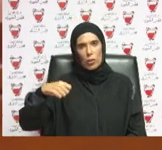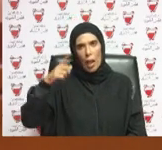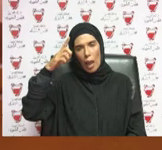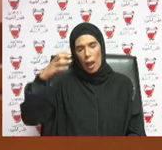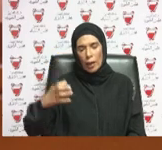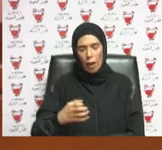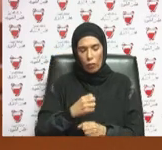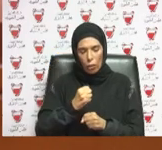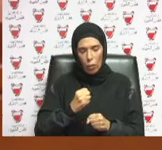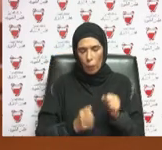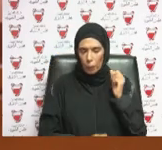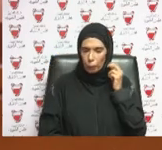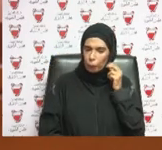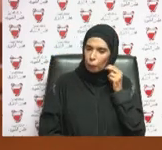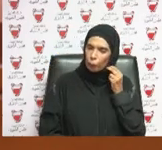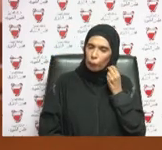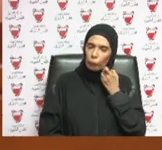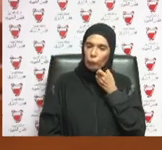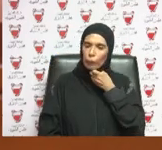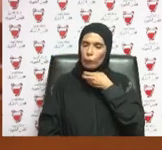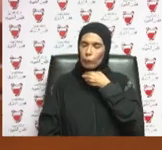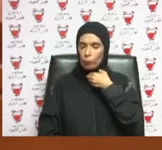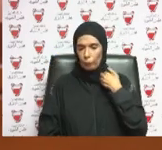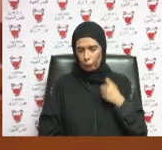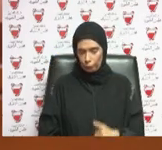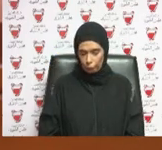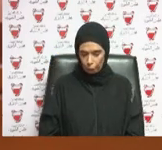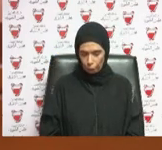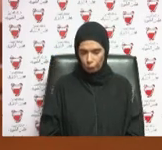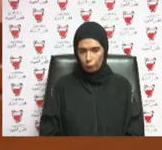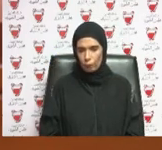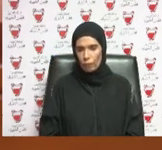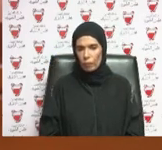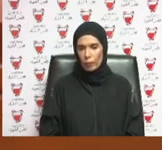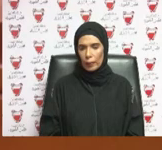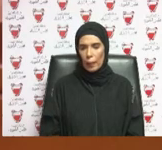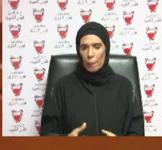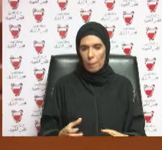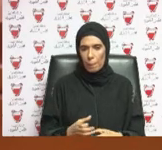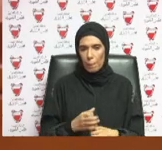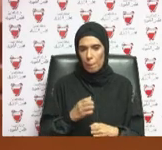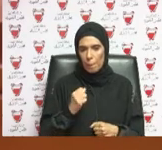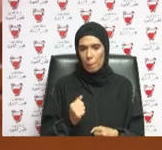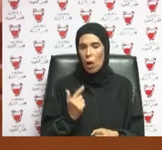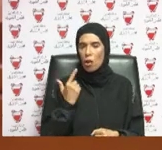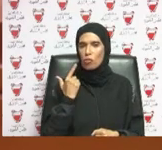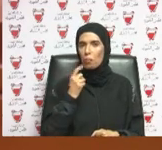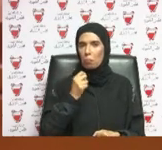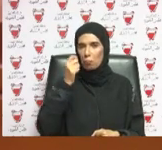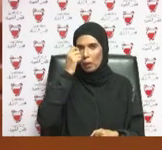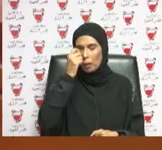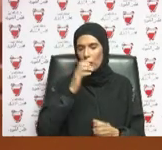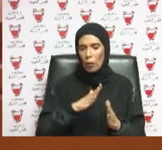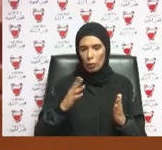سلمان بن حمد آل خليفة نائب القائد الأعلى رئيس الوزراء، بما حفظ به السبع المثاني وأم